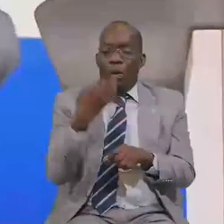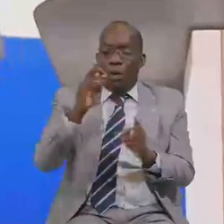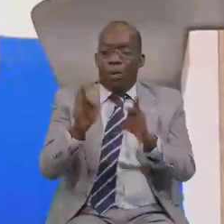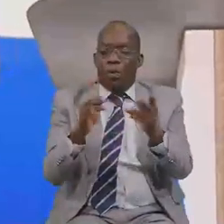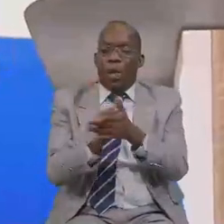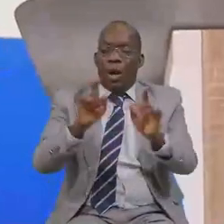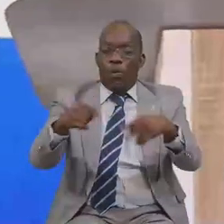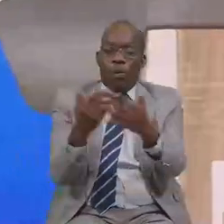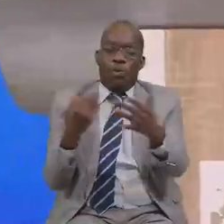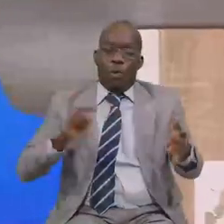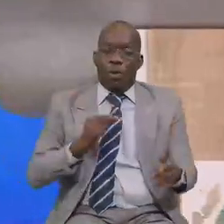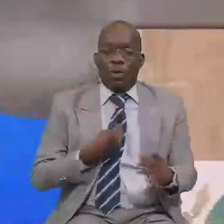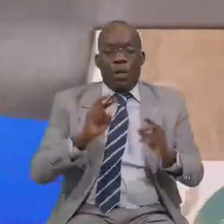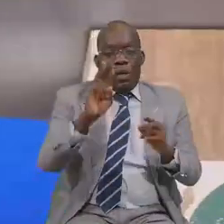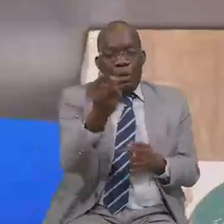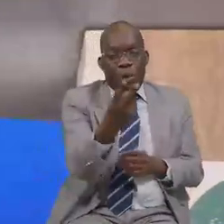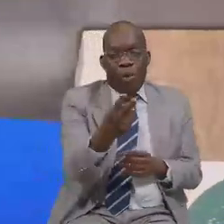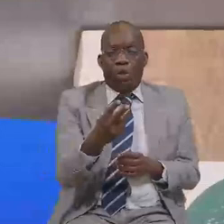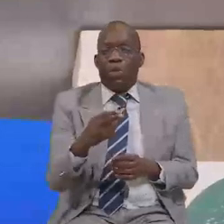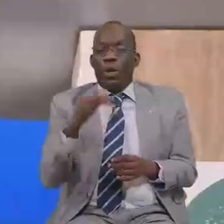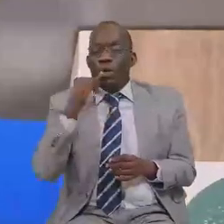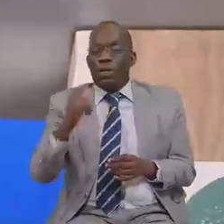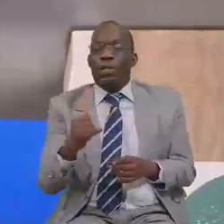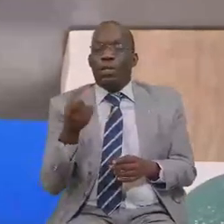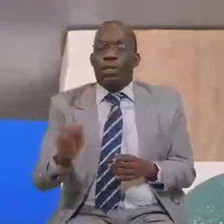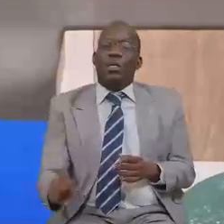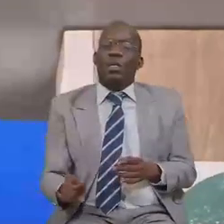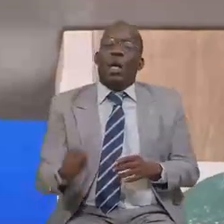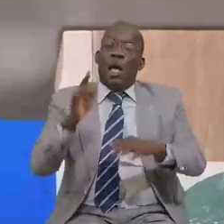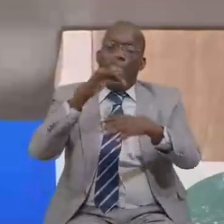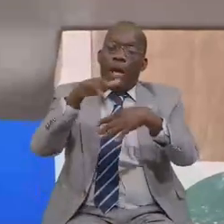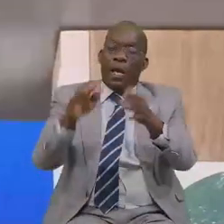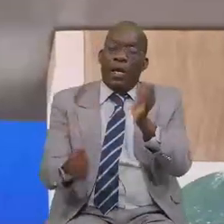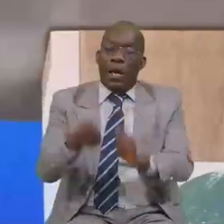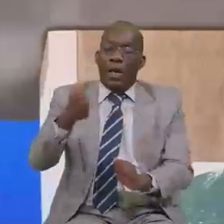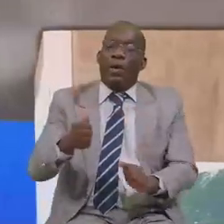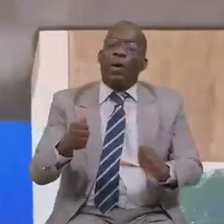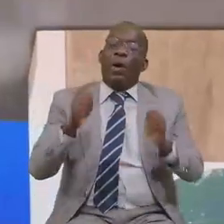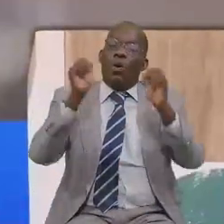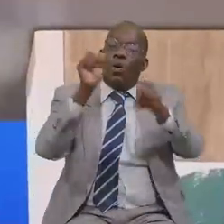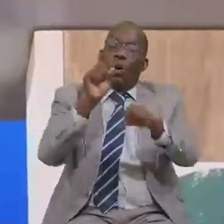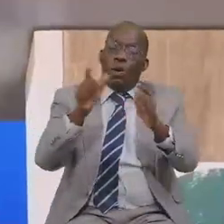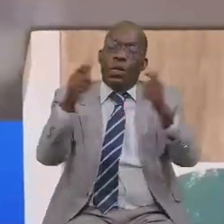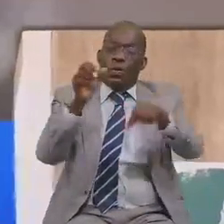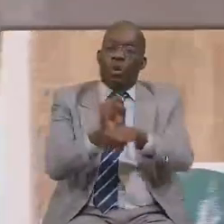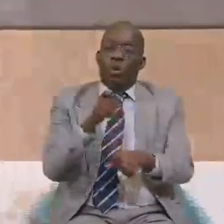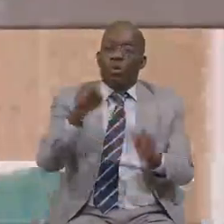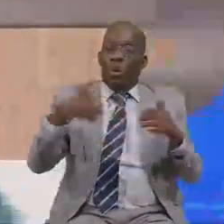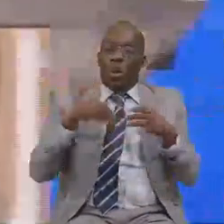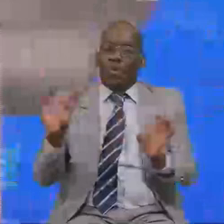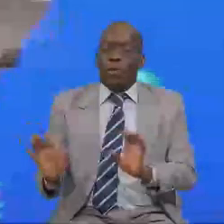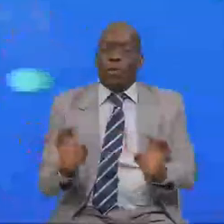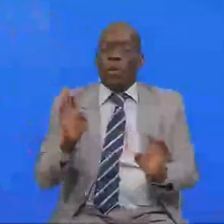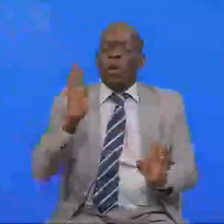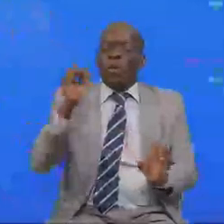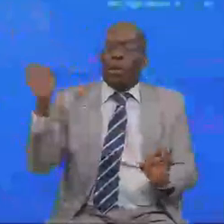La deuxième partie, c'est les exploits que toi avais fait, que tu avais fait par la grâce de Dieu, dans l'esprit du Seigneur.